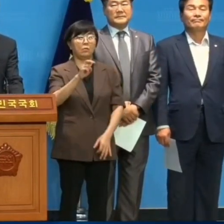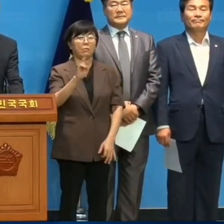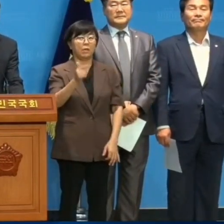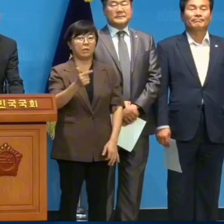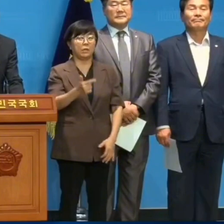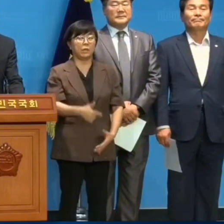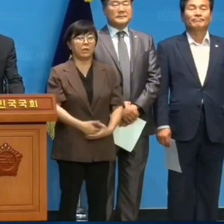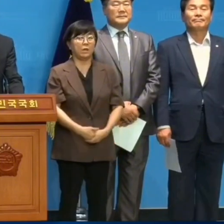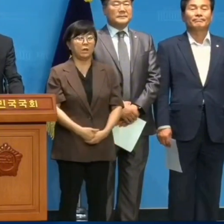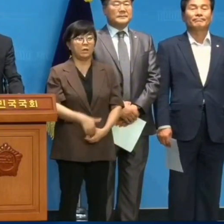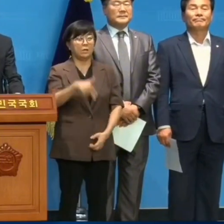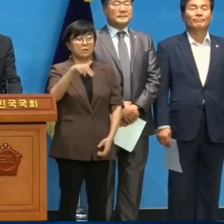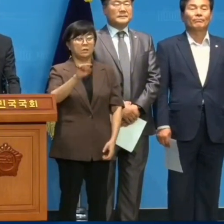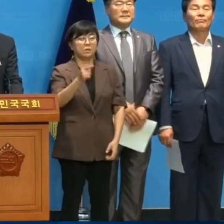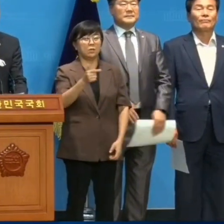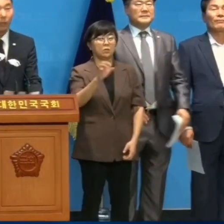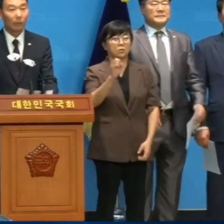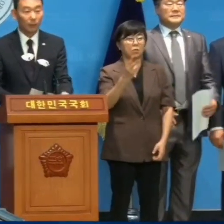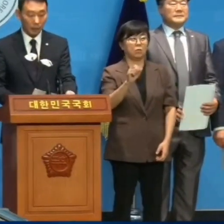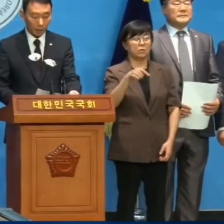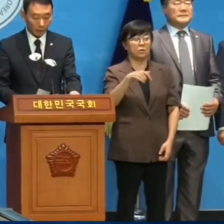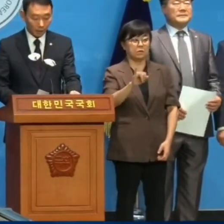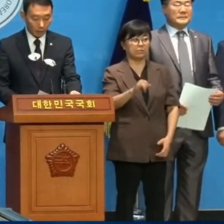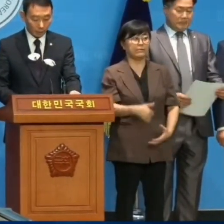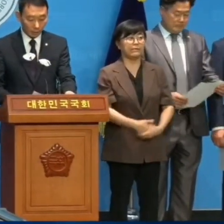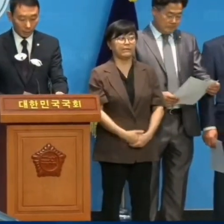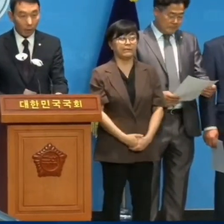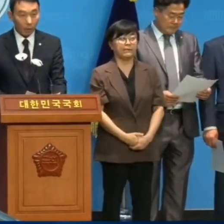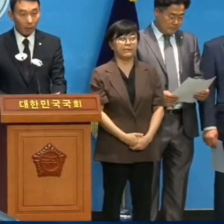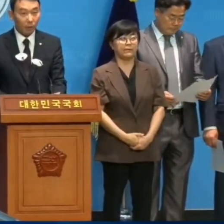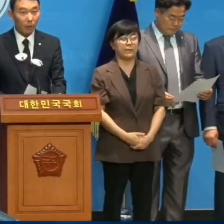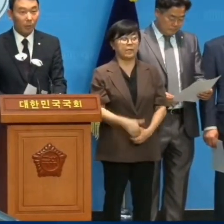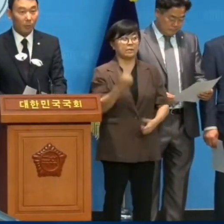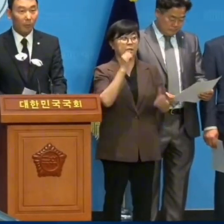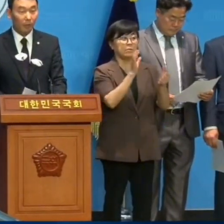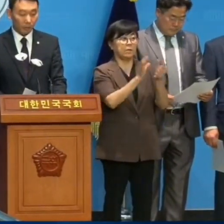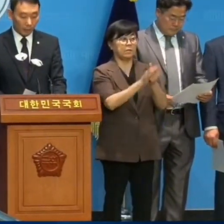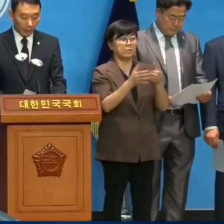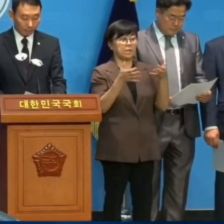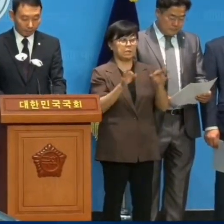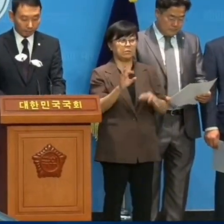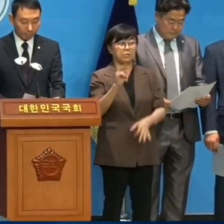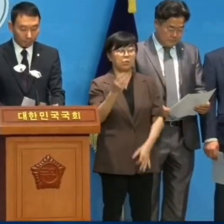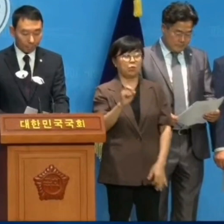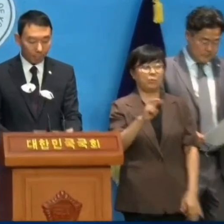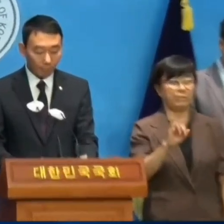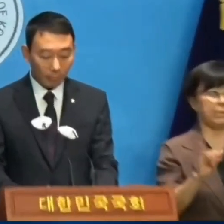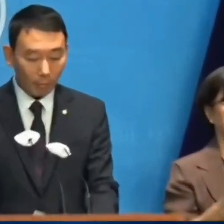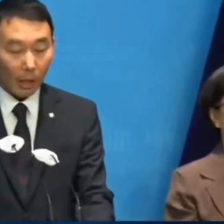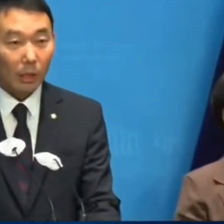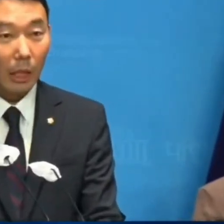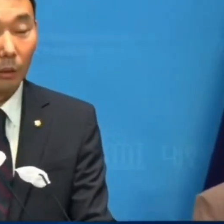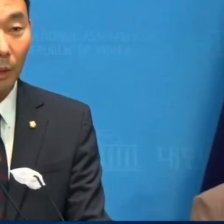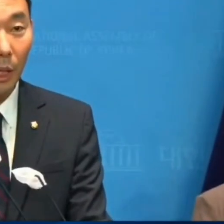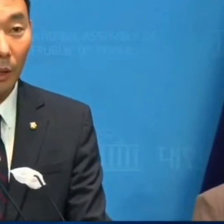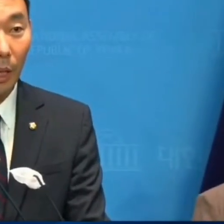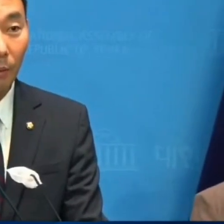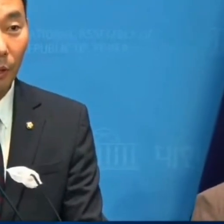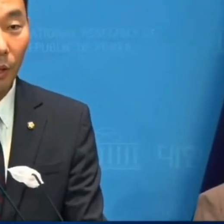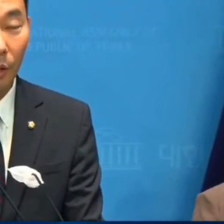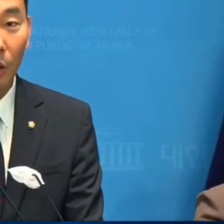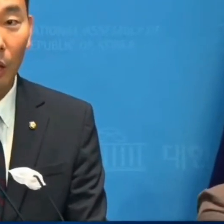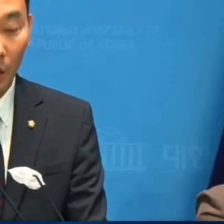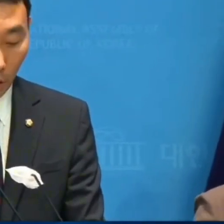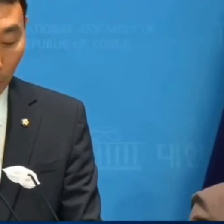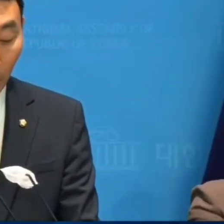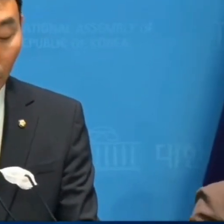오셨습니다. 전용기 의원님 오셨습니다. 네, 사회를 맡고 있는 저는 김영민 의원입니다. 자, 그럼 기자회견에